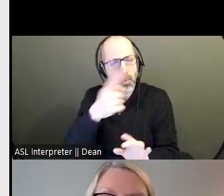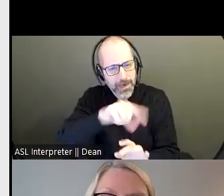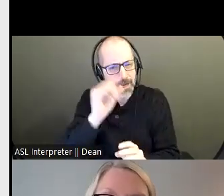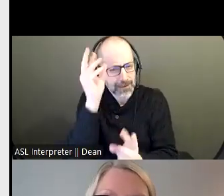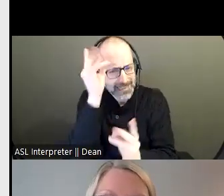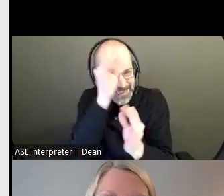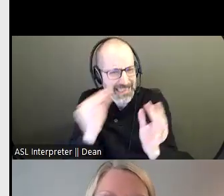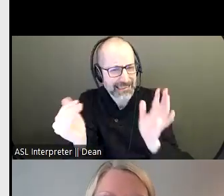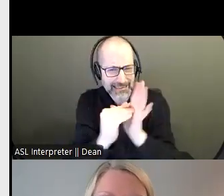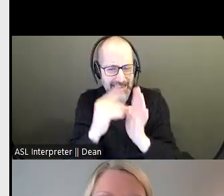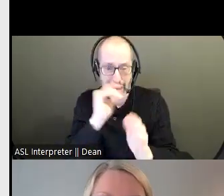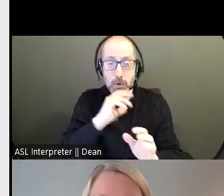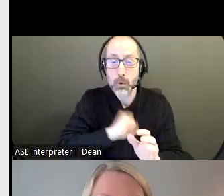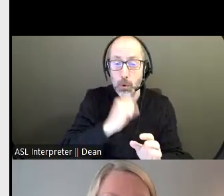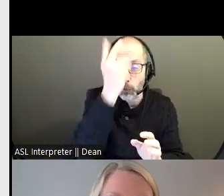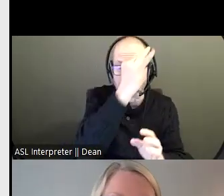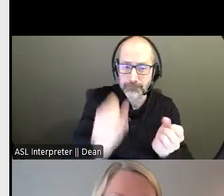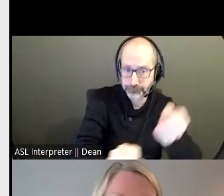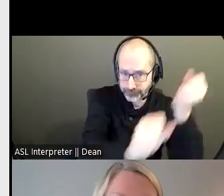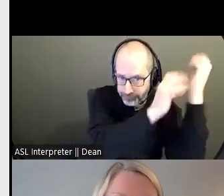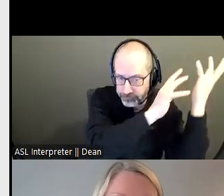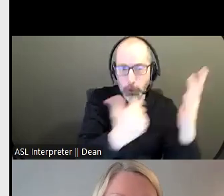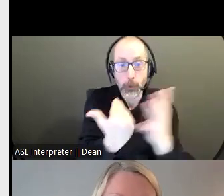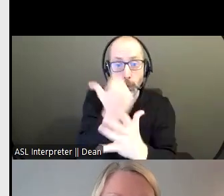exprimer le fait que l'autostimulation, c'est pas nécessairement